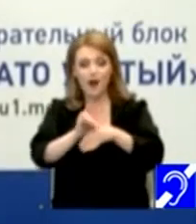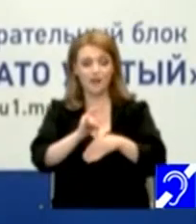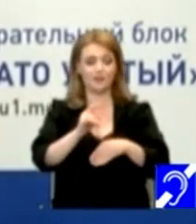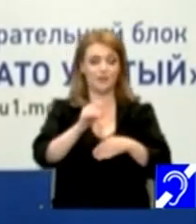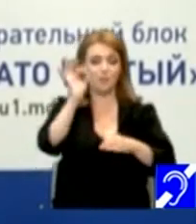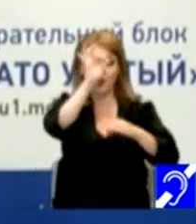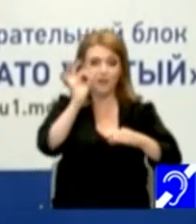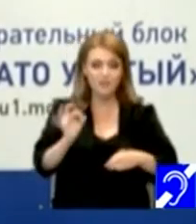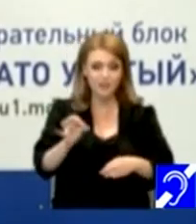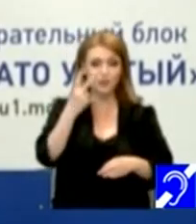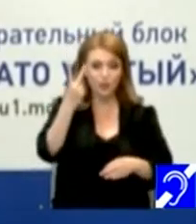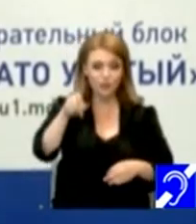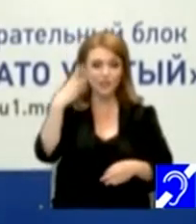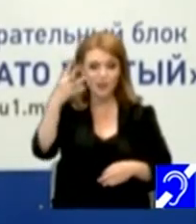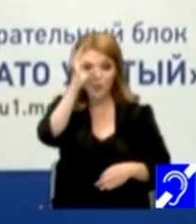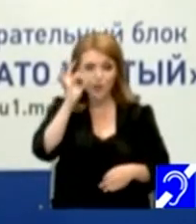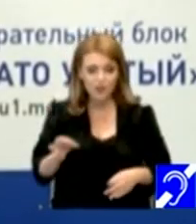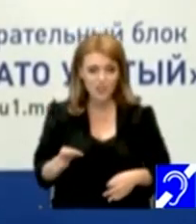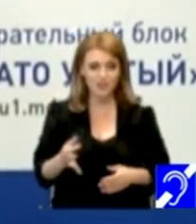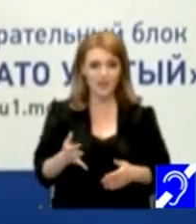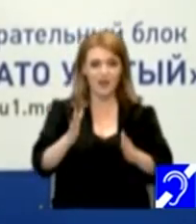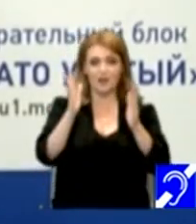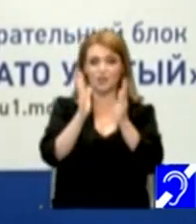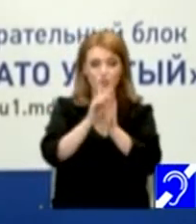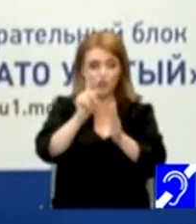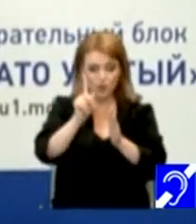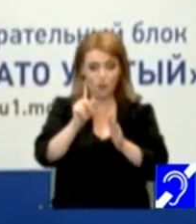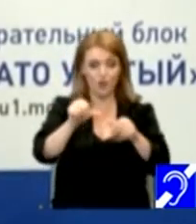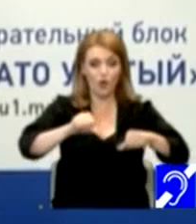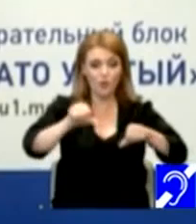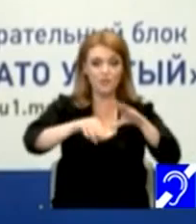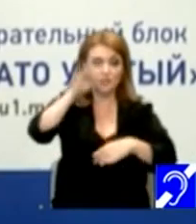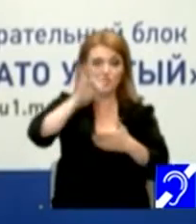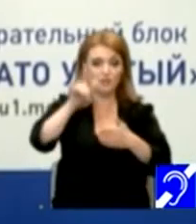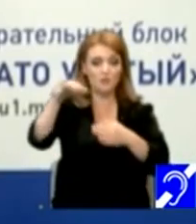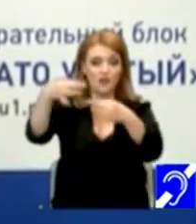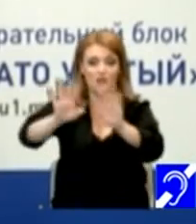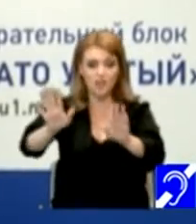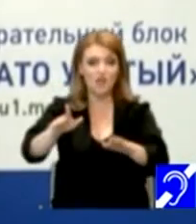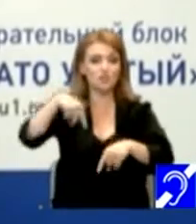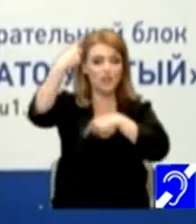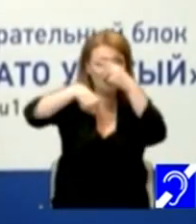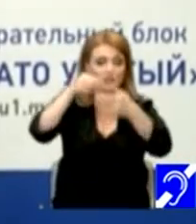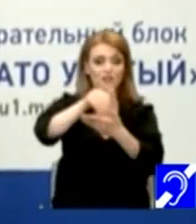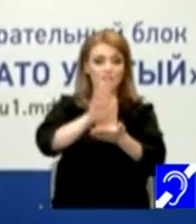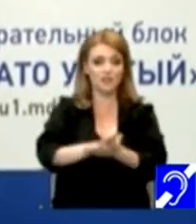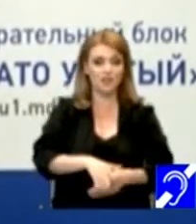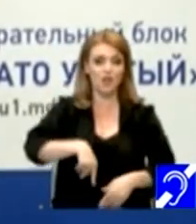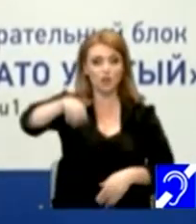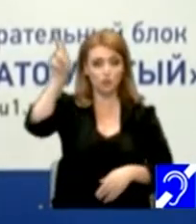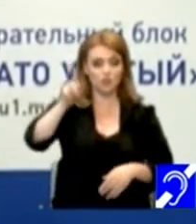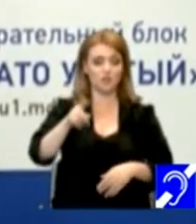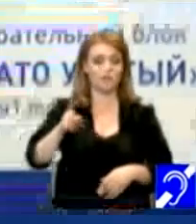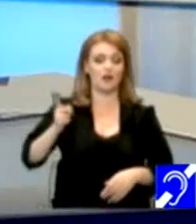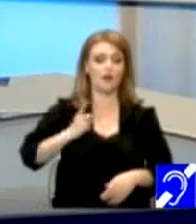2-3% și dacă voi nu vă încadrați, cecul să nu vă mai permită să fiți înregistrați pentru scrutinul electoral și duceți-vă la păzit